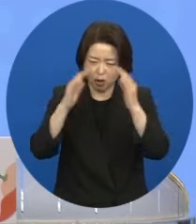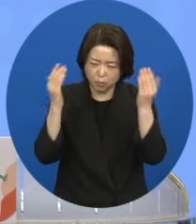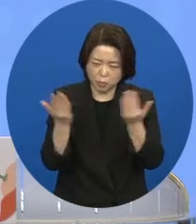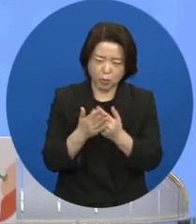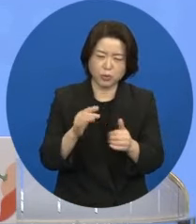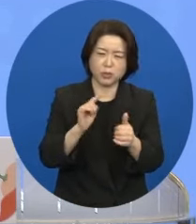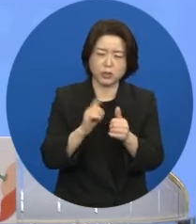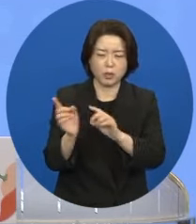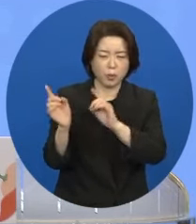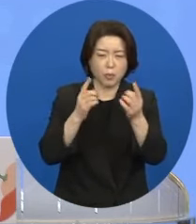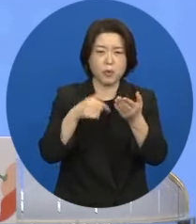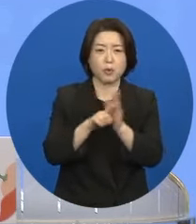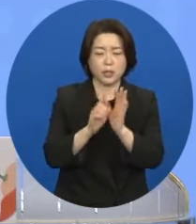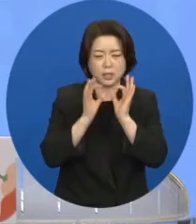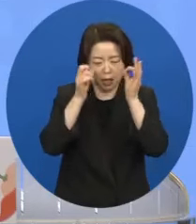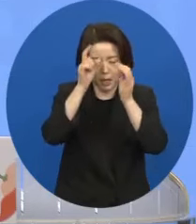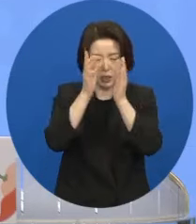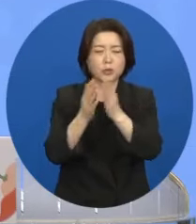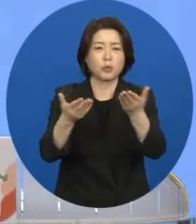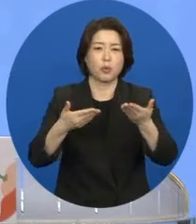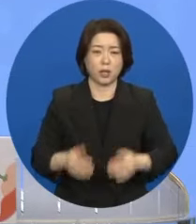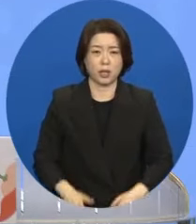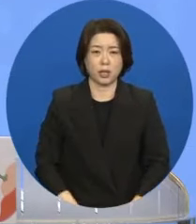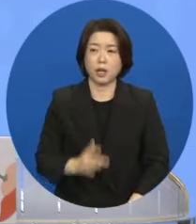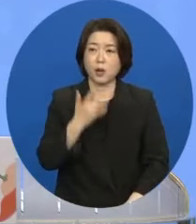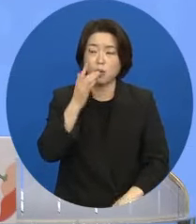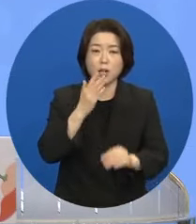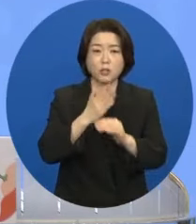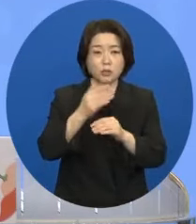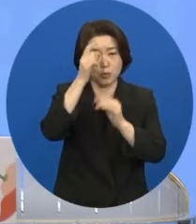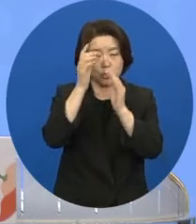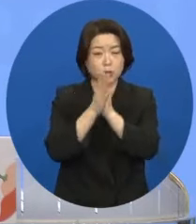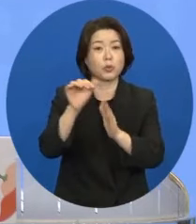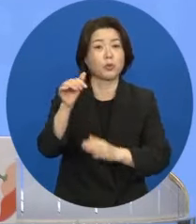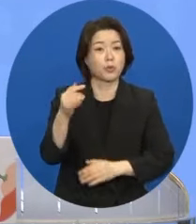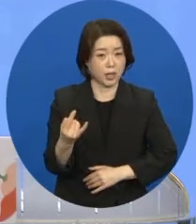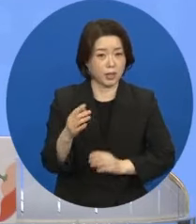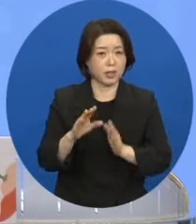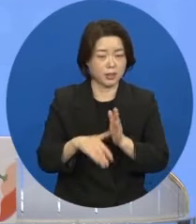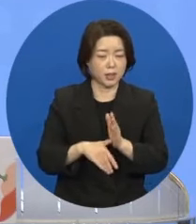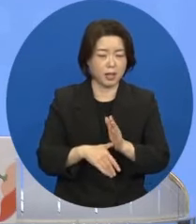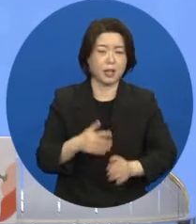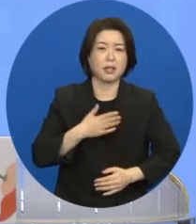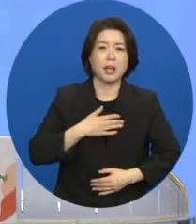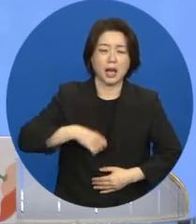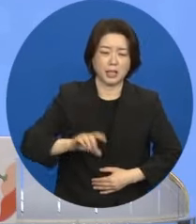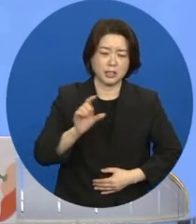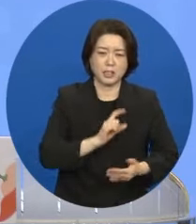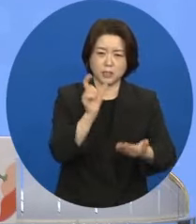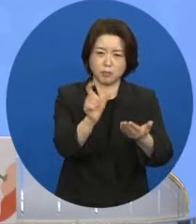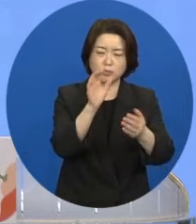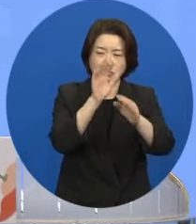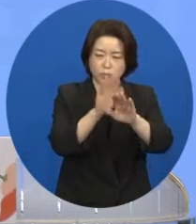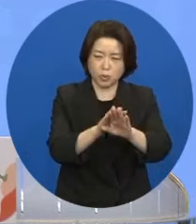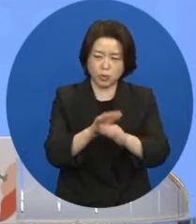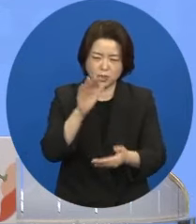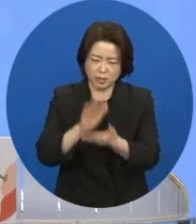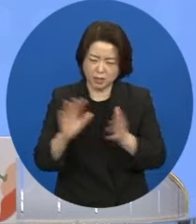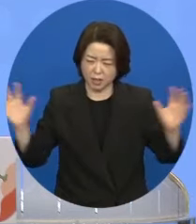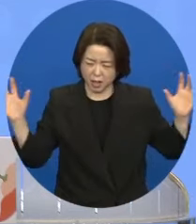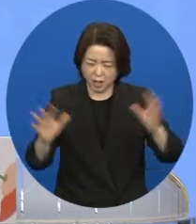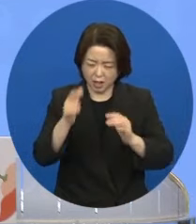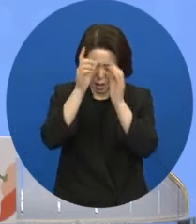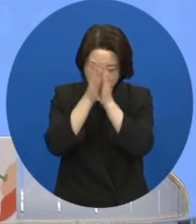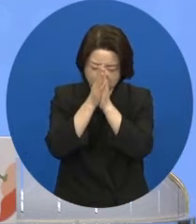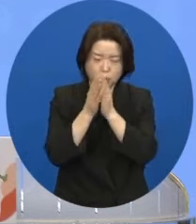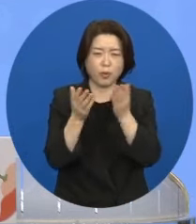간절히 기도해주셨습니다 화요중보 기도회에서 선의 이름을 놓고 뜨겁게 기도해 주셨고 위급한